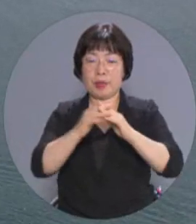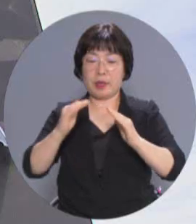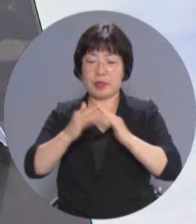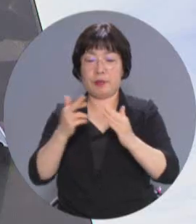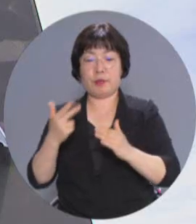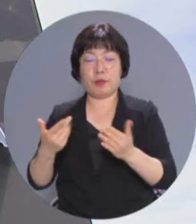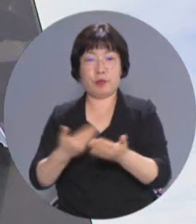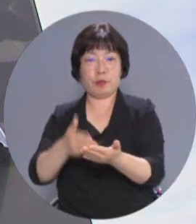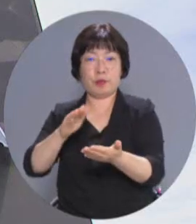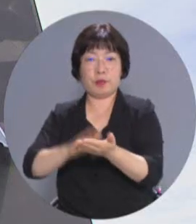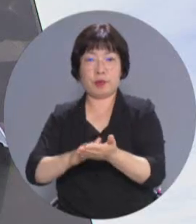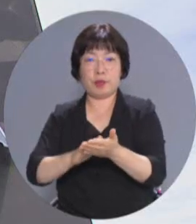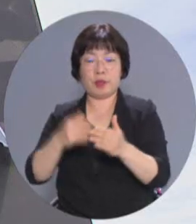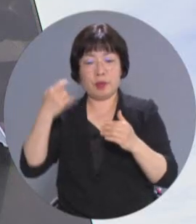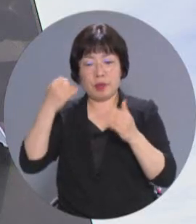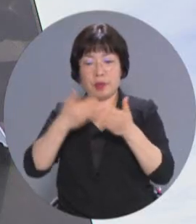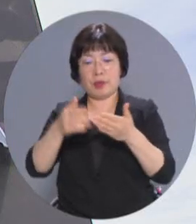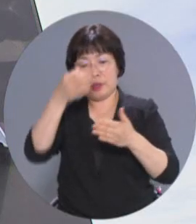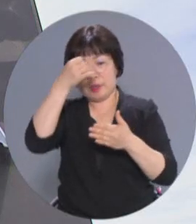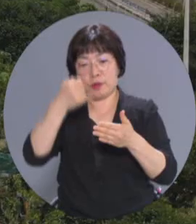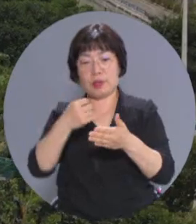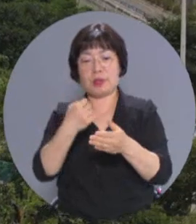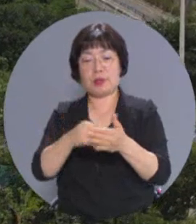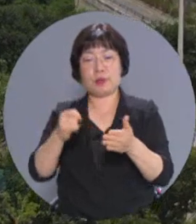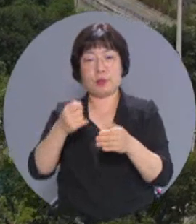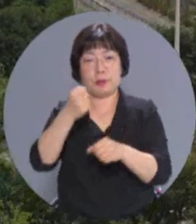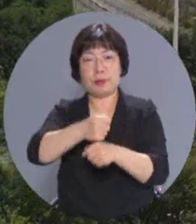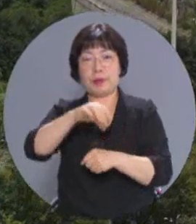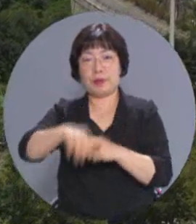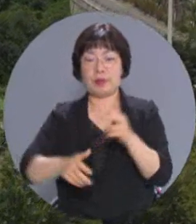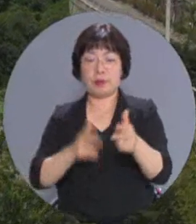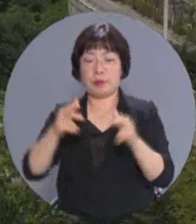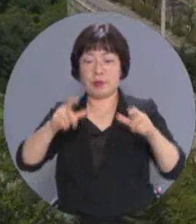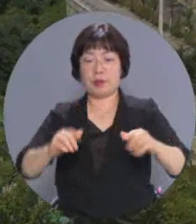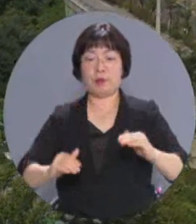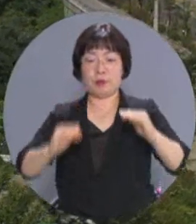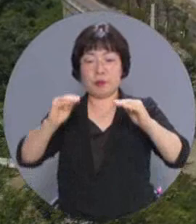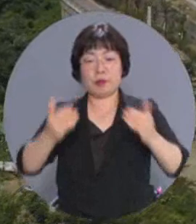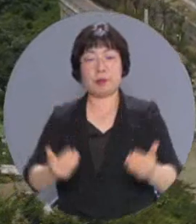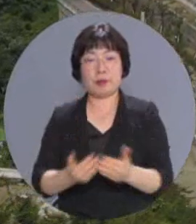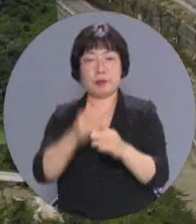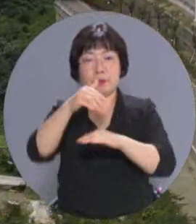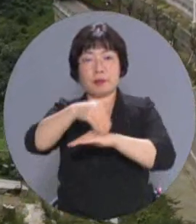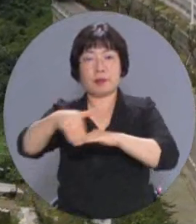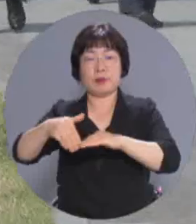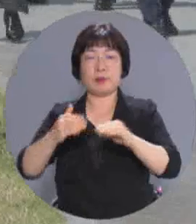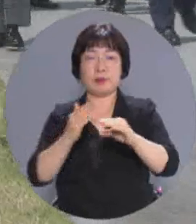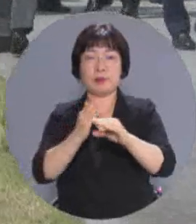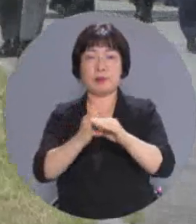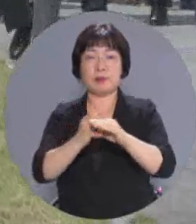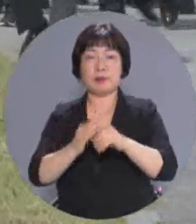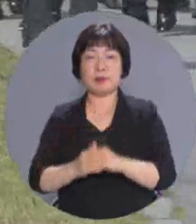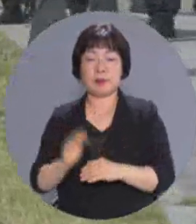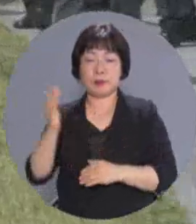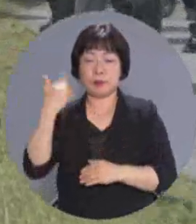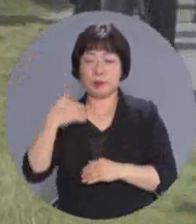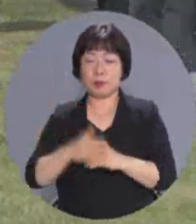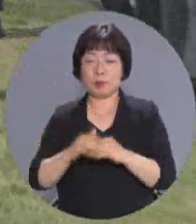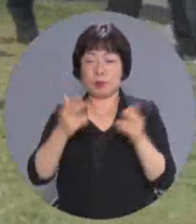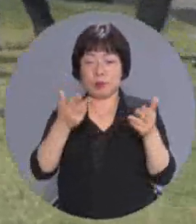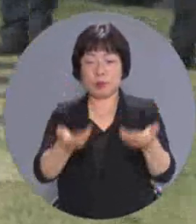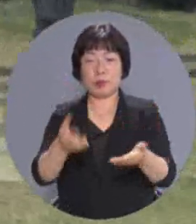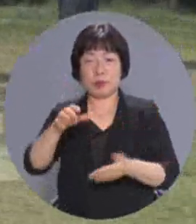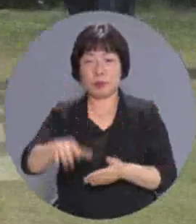정비 사업, 예술인 창작 활동 지원 등 지역주도 균형 발전 사업을 추진할 계획입니다. 최근 거금